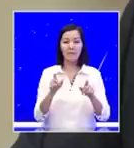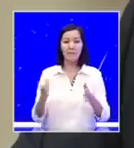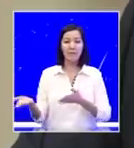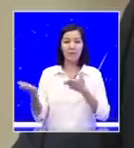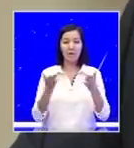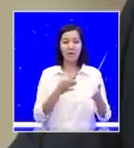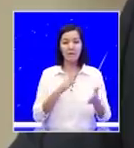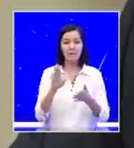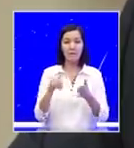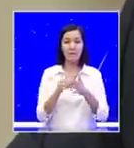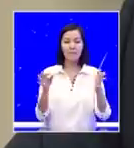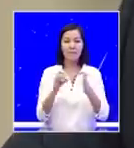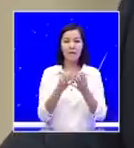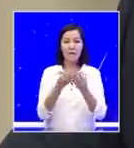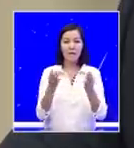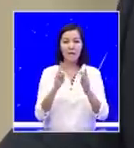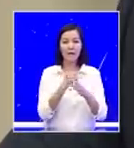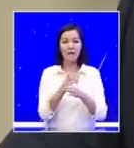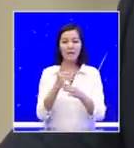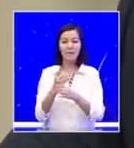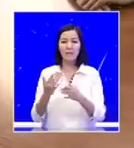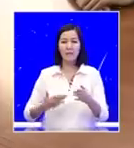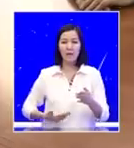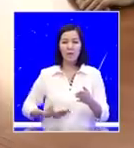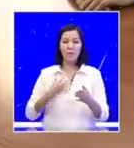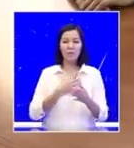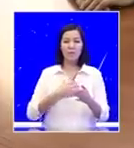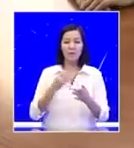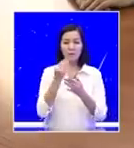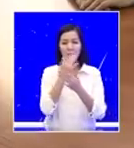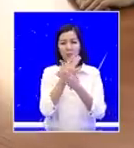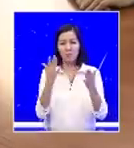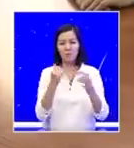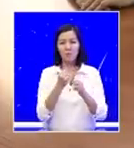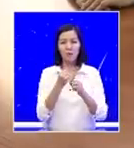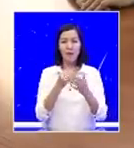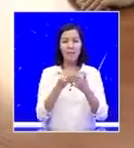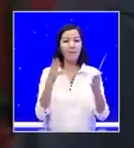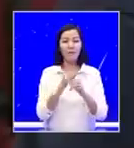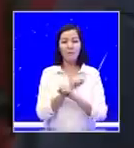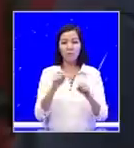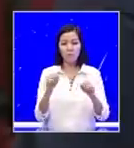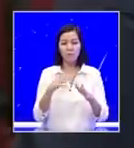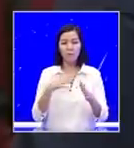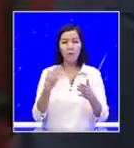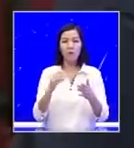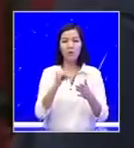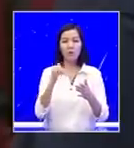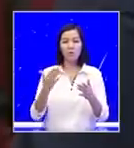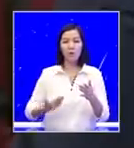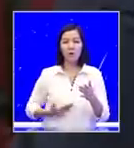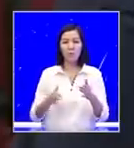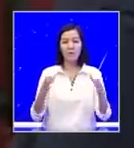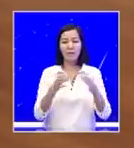шақыртылған. Басты мақсат карантин кезінде әлеуметтік маңызды азық-түлік түрлерінің қымбаттауына жол бермеу. Жетісу әлеуметтік кәсіпкерлік